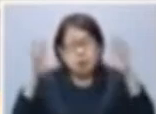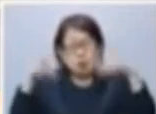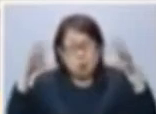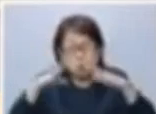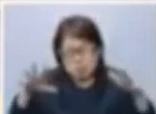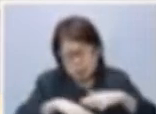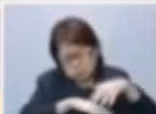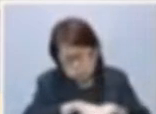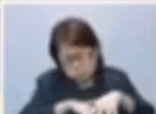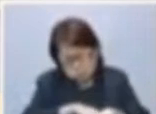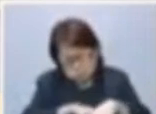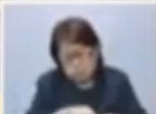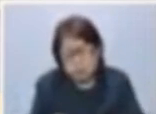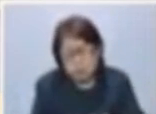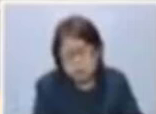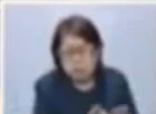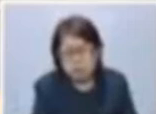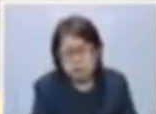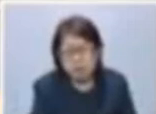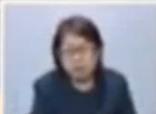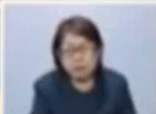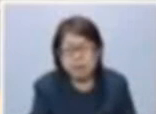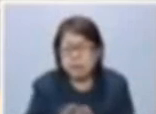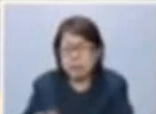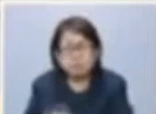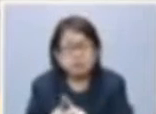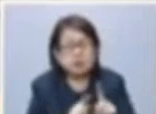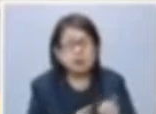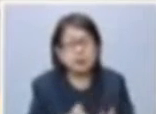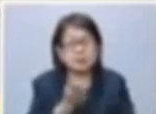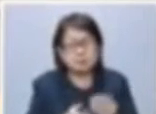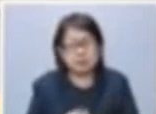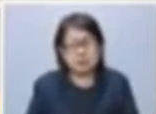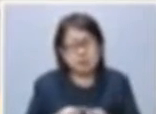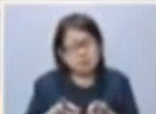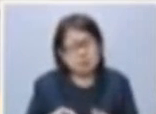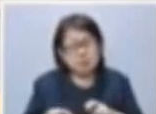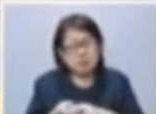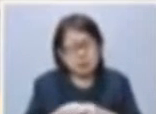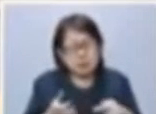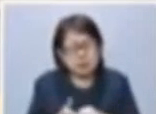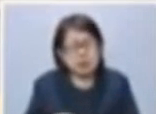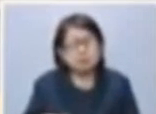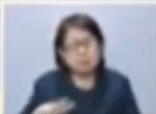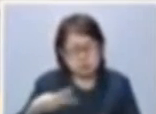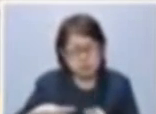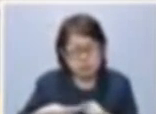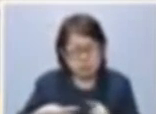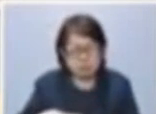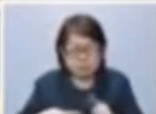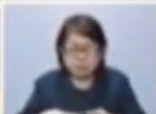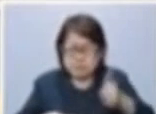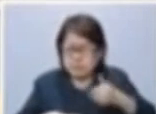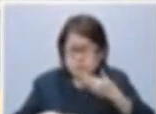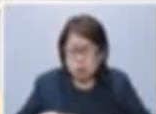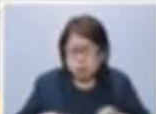ายต้องเก็บไว้ให้ได้อันหนึ่งแล้วที่จะทดน้ำจากที่ไหนก็เป็นอีกส่วนหนึ่งเพราะนั้นการแก้ปัญหาจะมีสองส่วนก็คือแก้ปัญหาแบบยั่ง